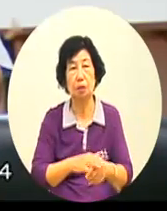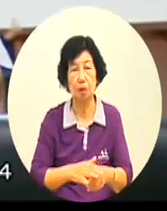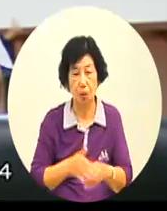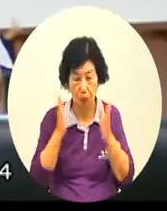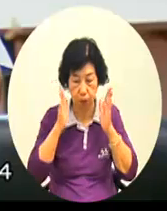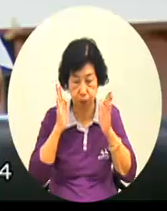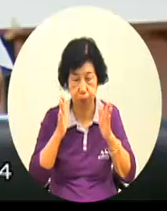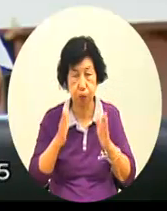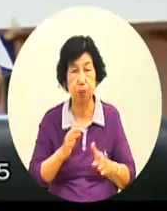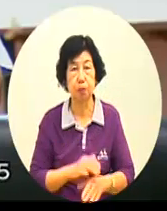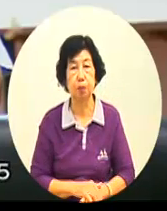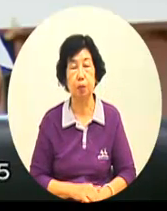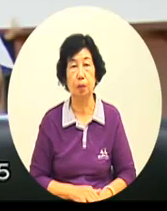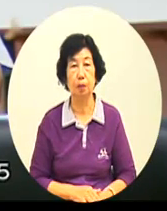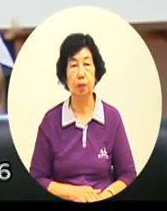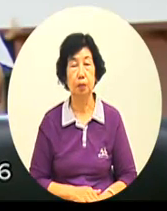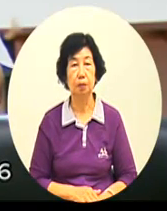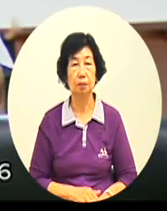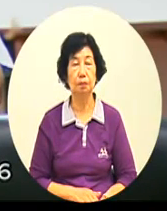要再问我们的